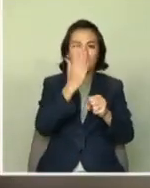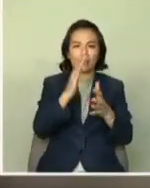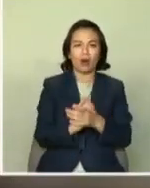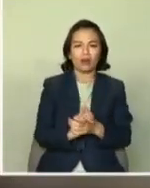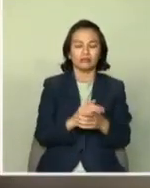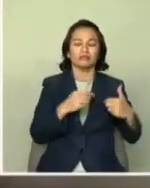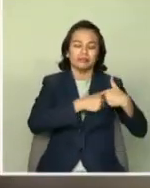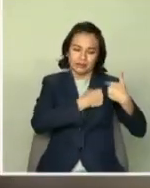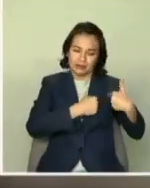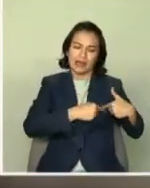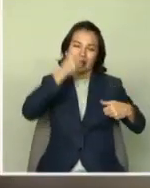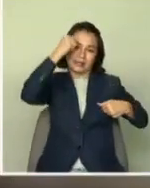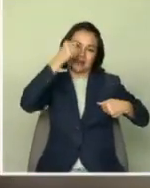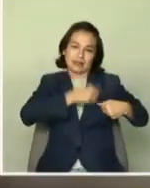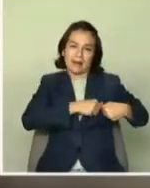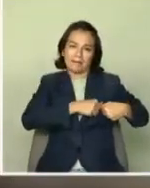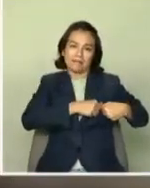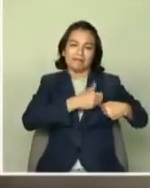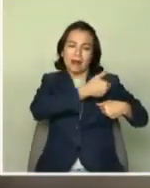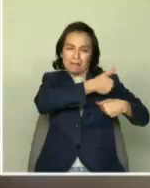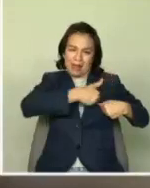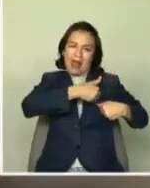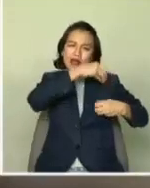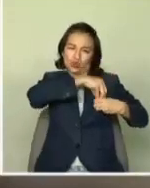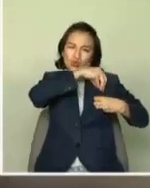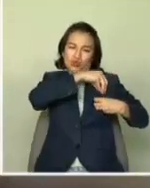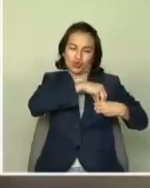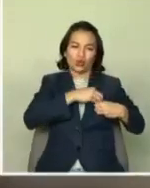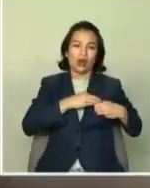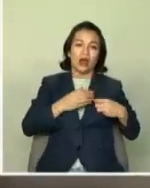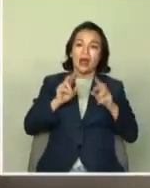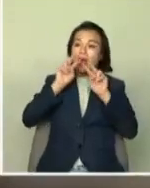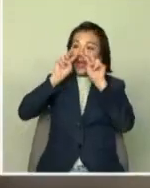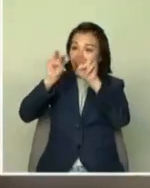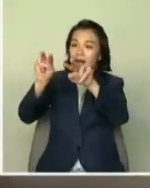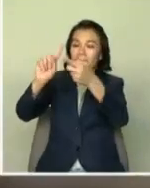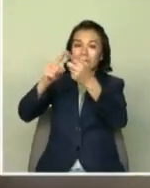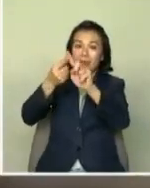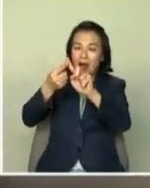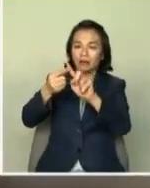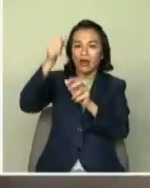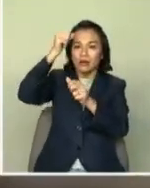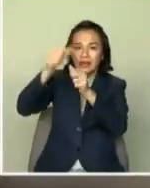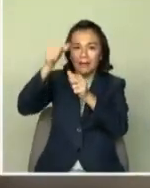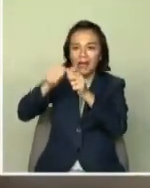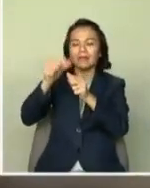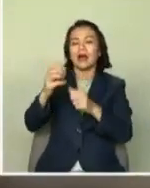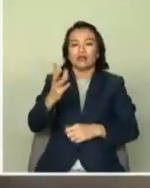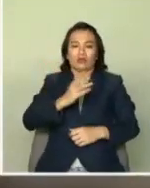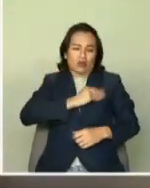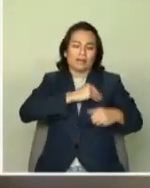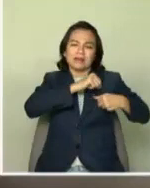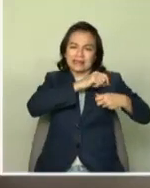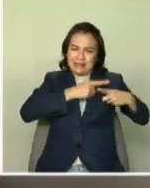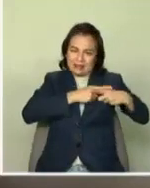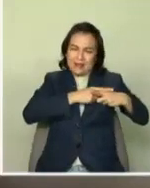มันส่งผลถึงจิตใจเด็กที่ถูกกระทำและเด็กที่เขาอยู่ในเหตุการณ์ด้วยเหตุการณ์ที่เห็นไม่ใช่ครั้งแรกที่เด็กๆถูกผู้ใหญ่ทำรุ